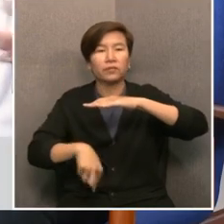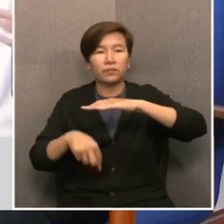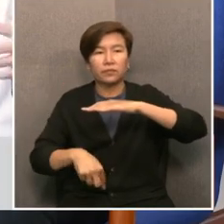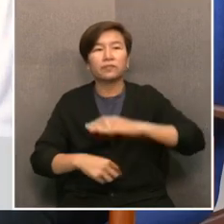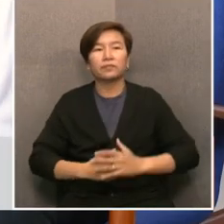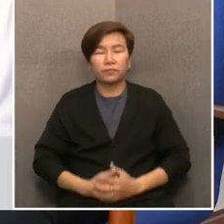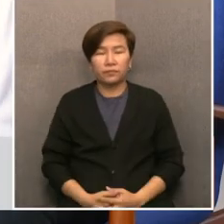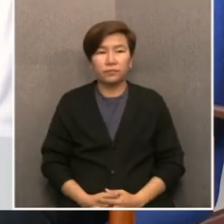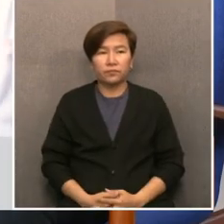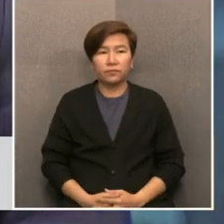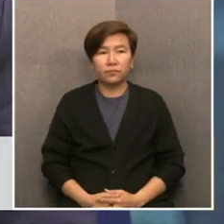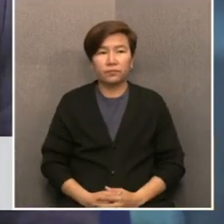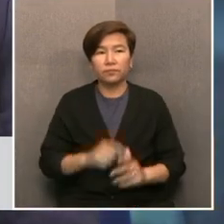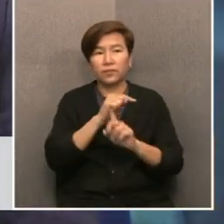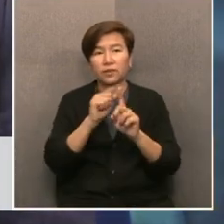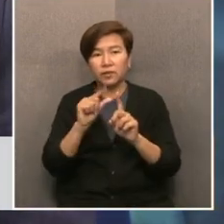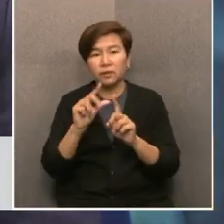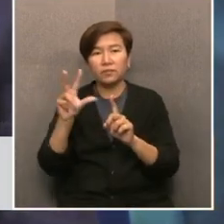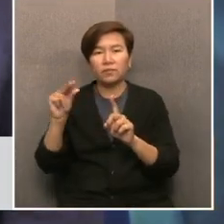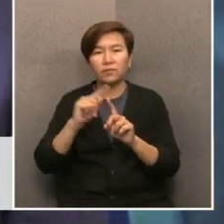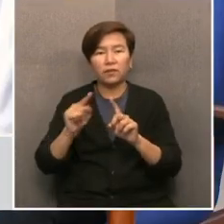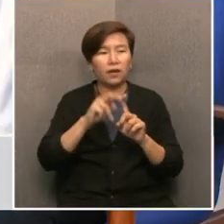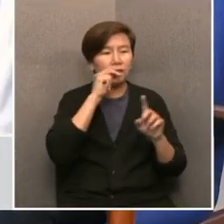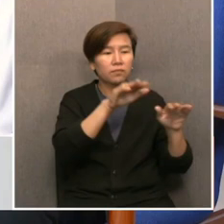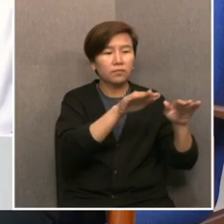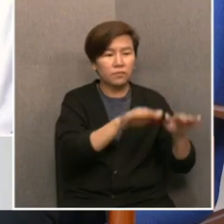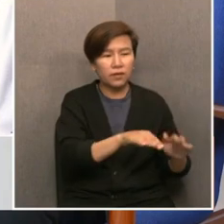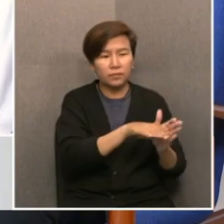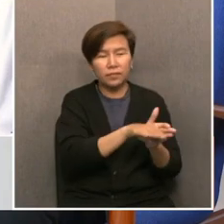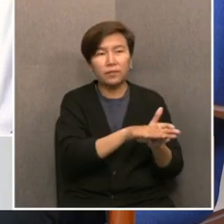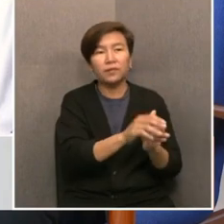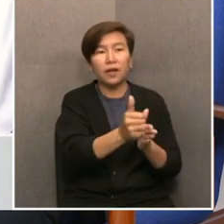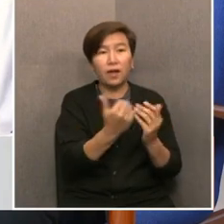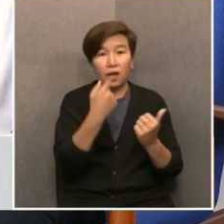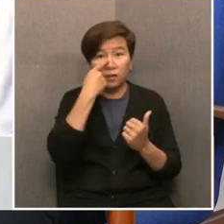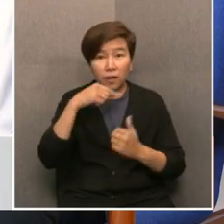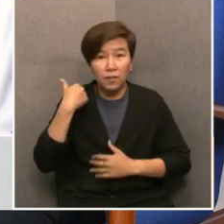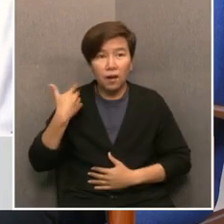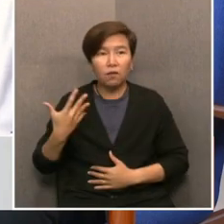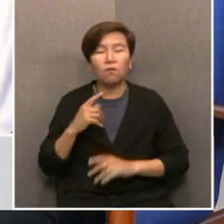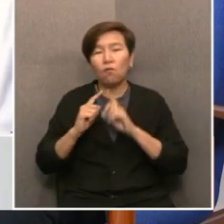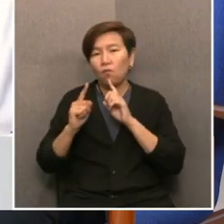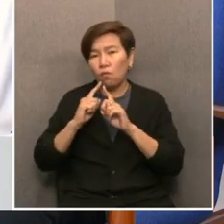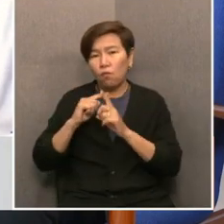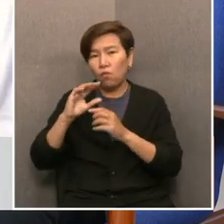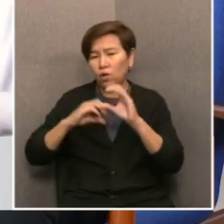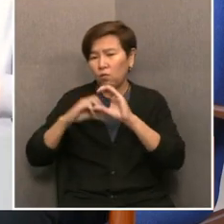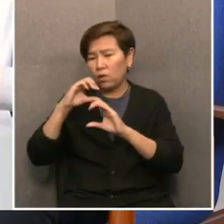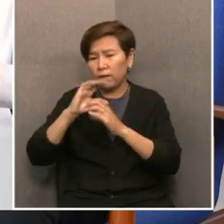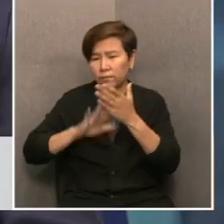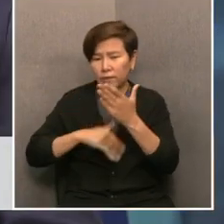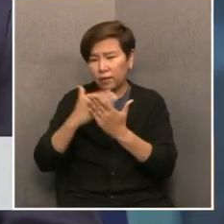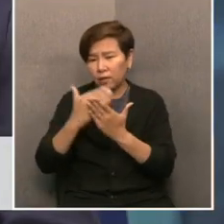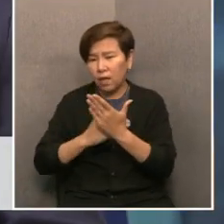ผัดออกไป 20-30% เนี่ยมันก็ช่วยได้เยอะแล้ว ตอนนี้ที่เมืองไทยเนี่ยมีหรือยัง จริงๆคอนเซปต์เนี่ยมีการพูดคุยแต่ว่าการทำให้